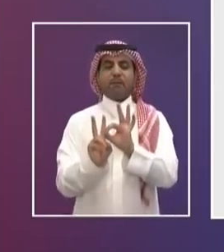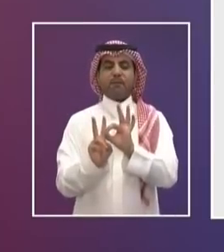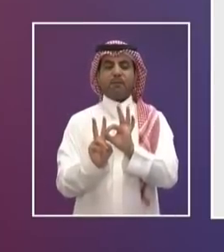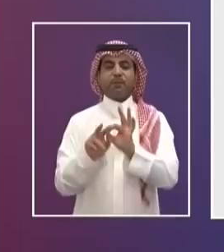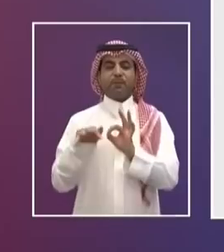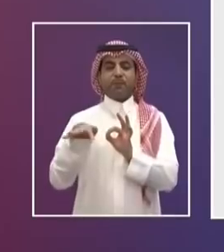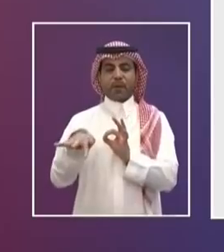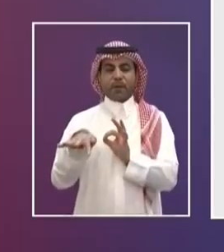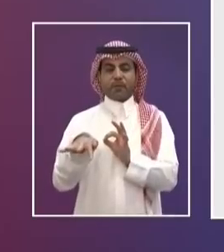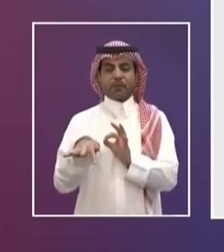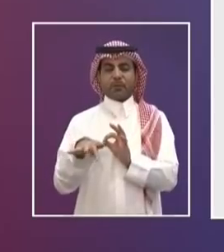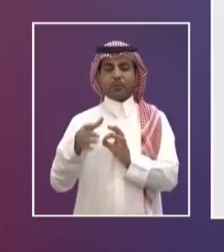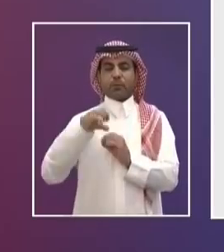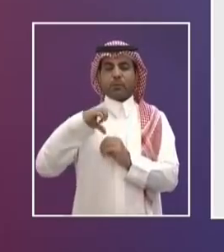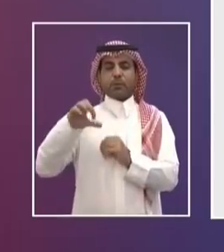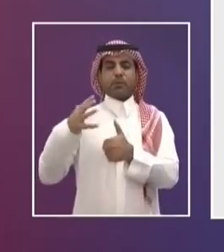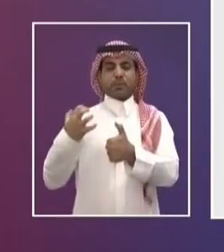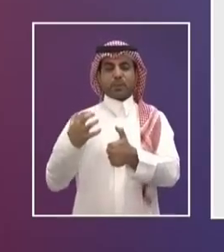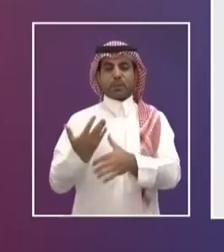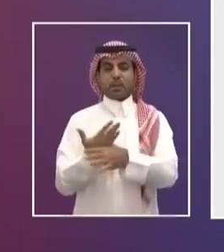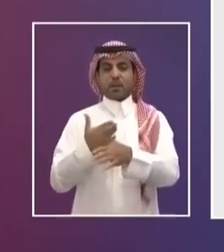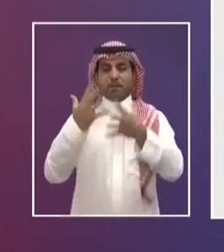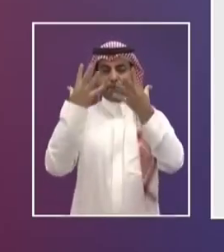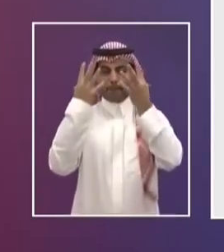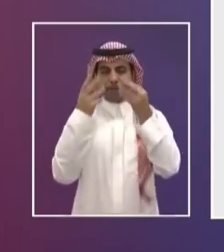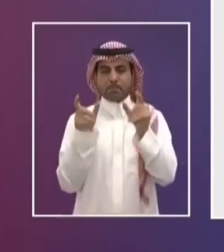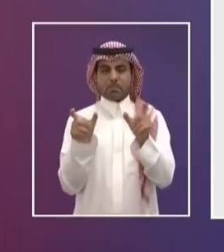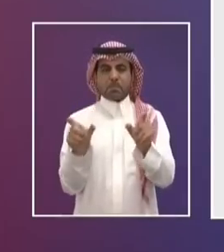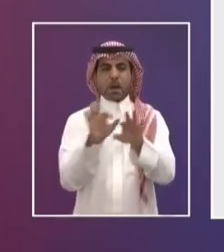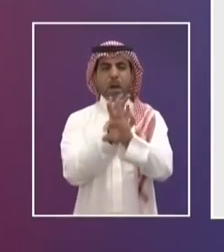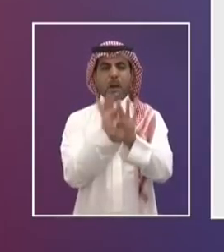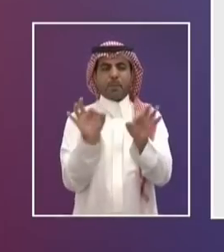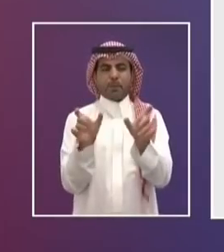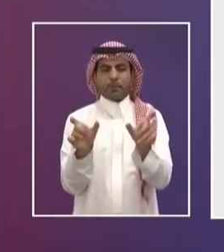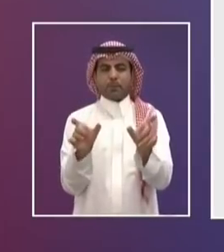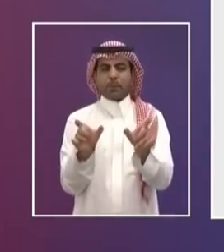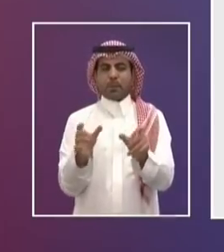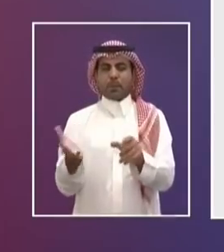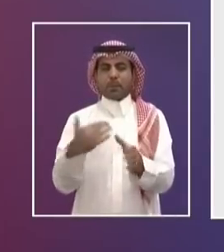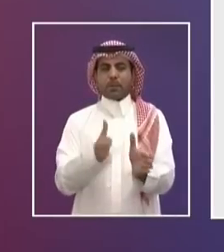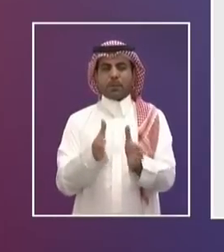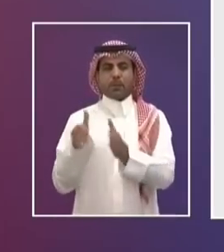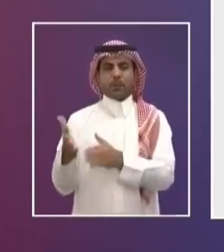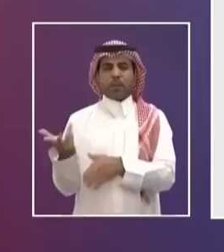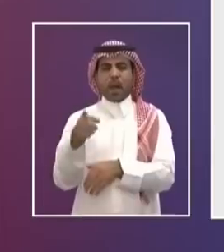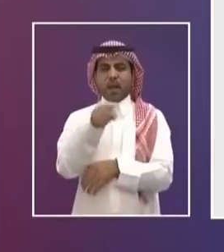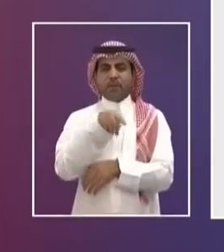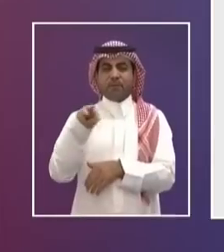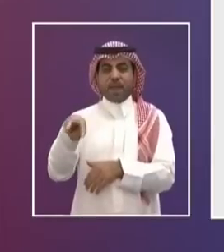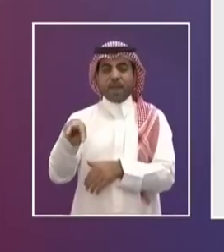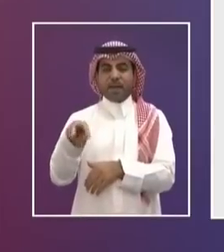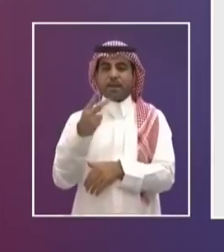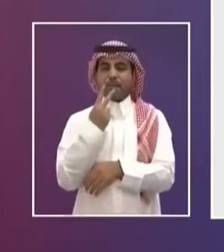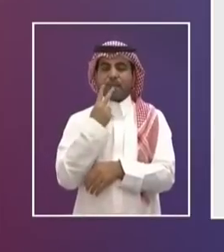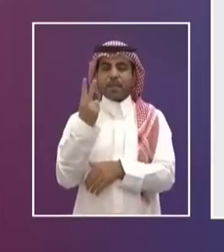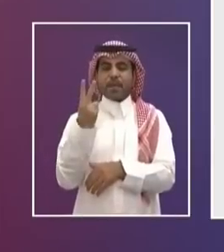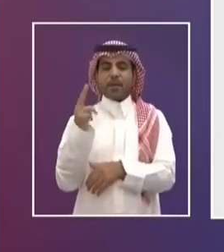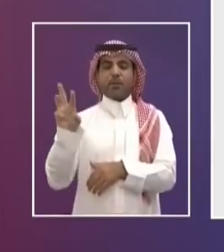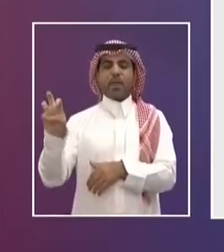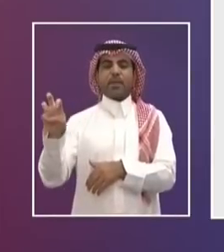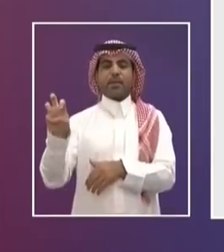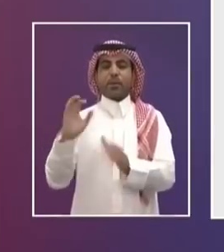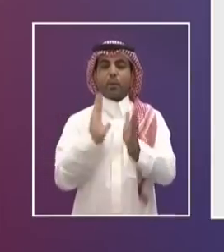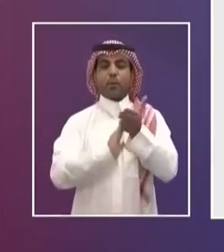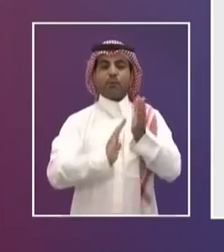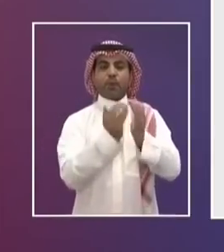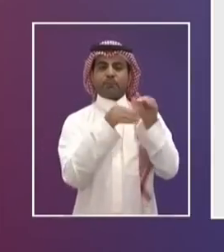57,960، معظمها أوضاع مستقرة ومطمئنة بحمد الله. من بينها الحالات الحرجة هي 2,230 حالة حرجة تتلقى